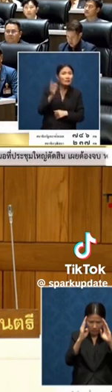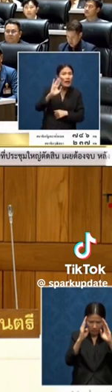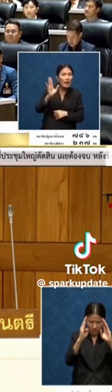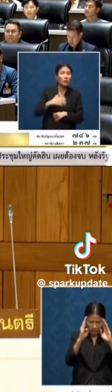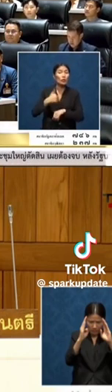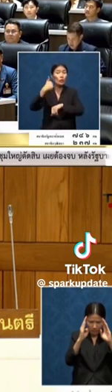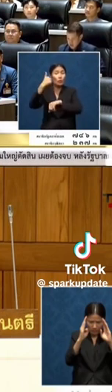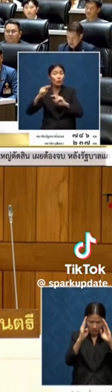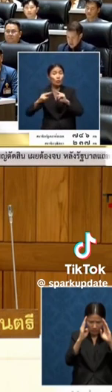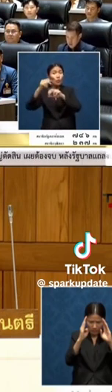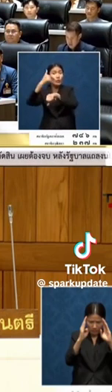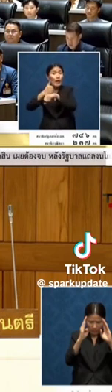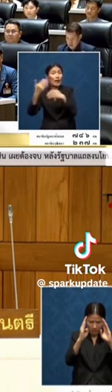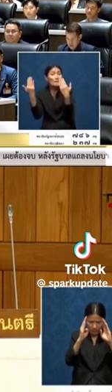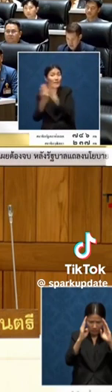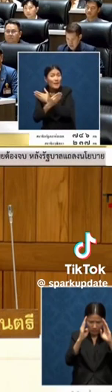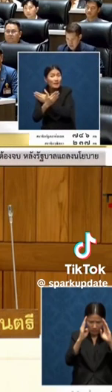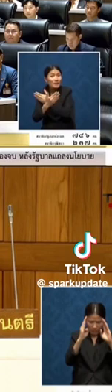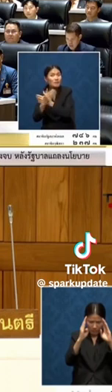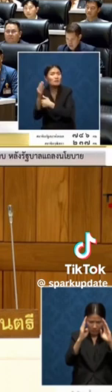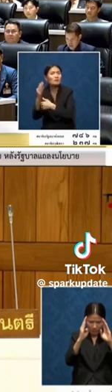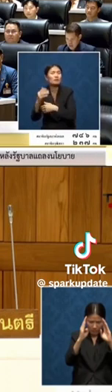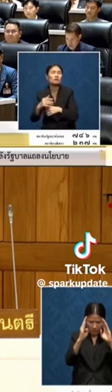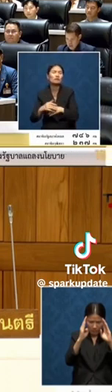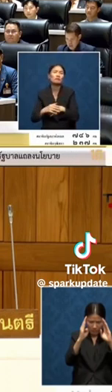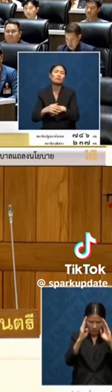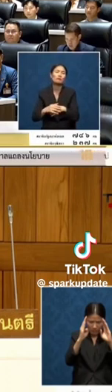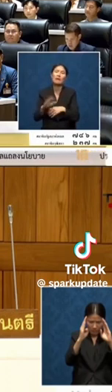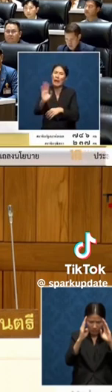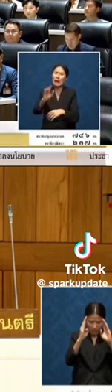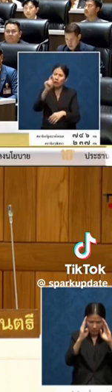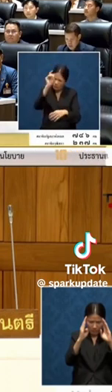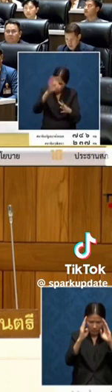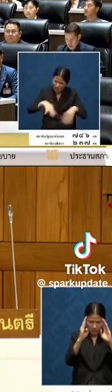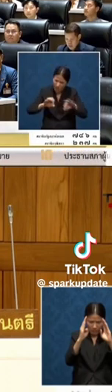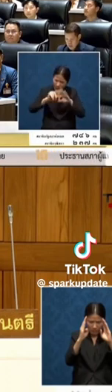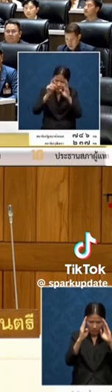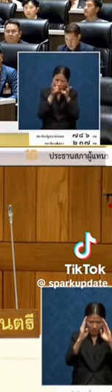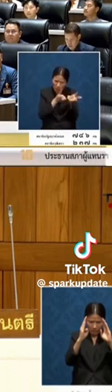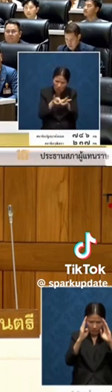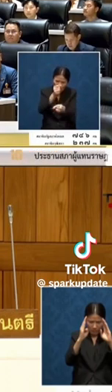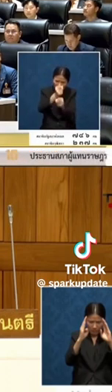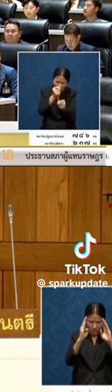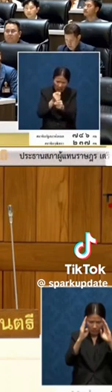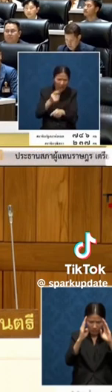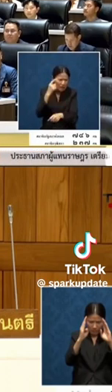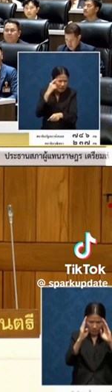ติไปเปลี่ยนตัวคนที่มาคุมกระทรวงแต่มันต้องเปลี่ยนแนวทาง